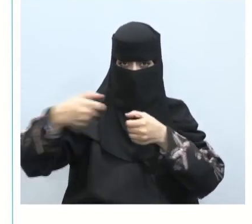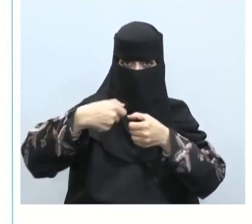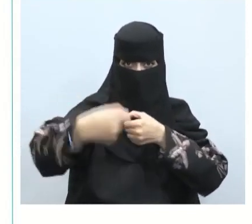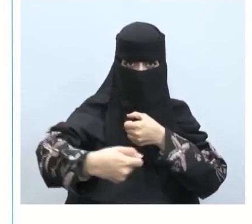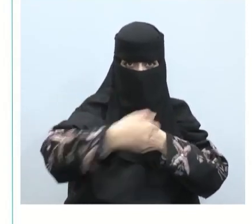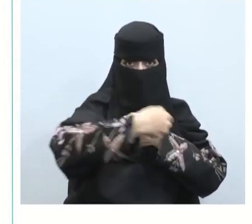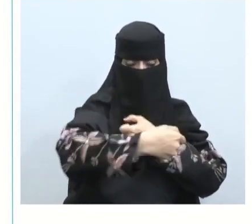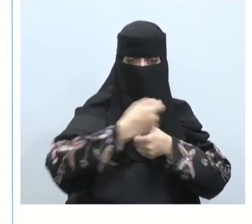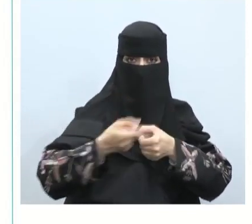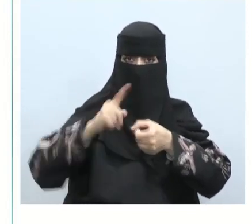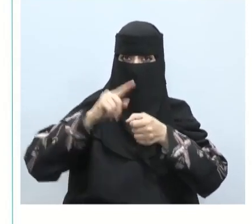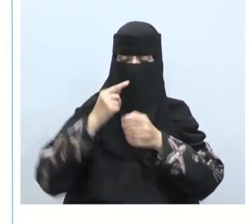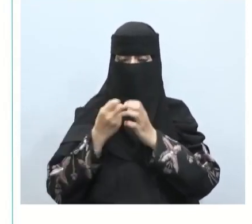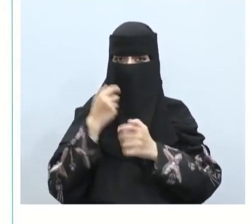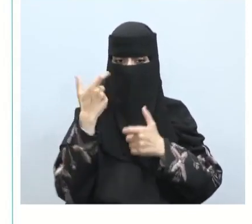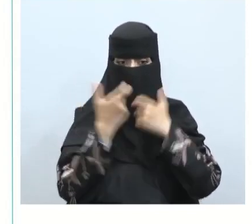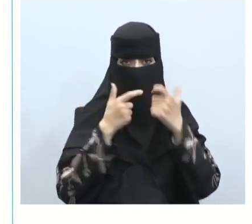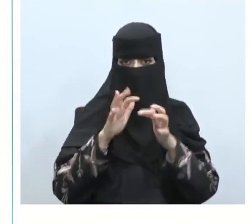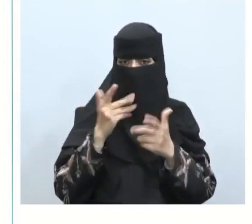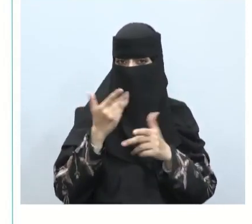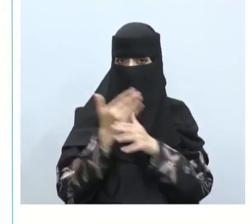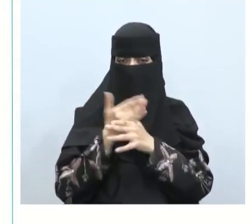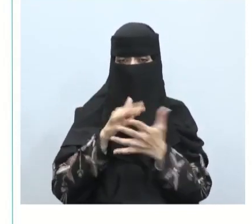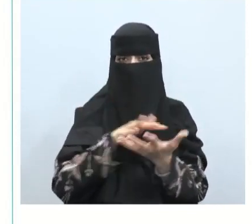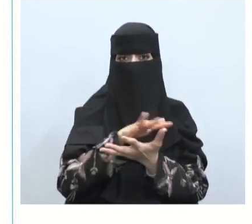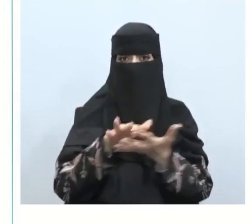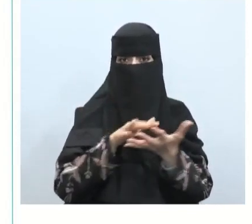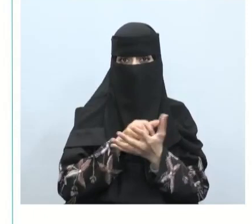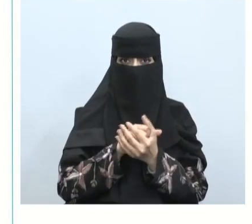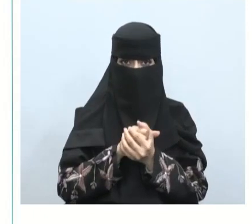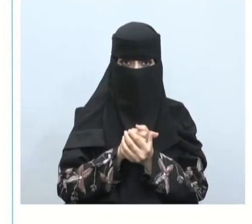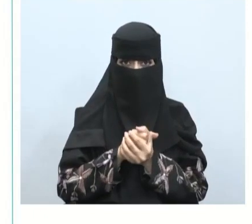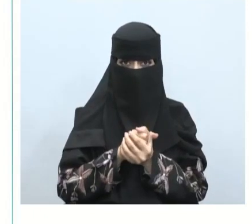كل مره لاكتشاف ايها هو سبب المشكله